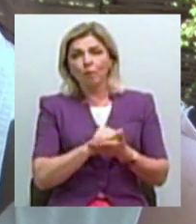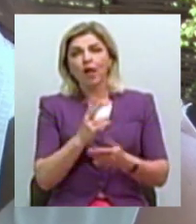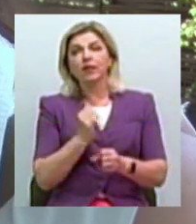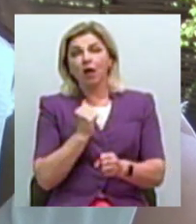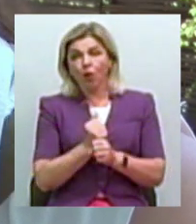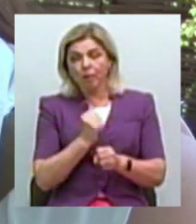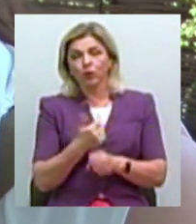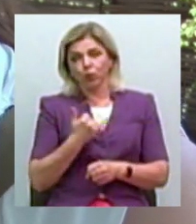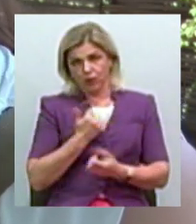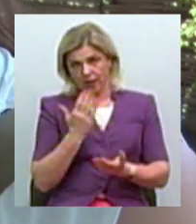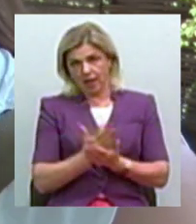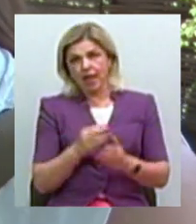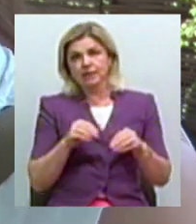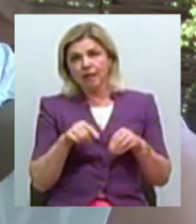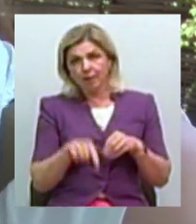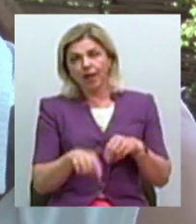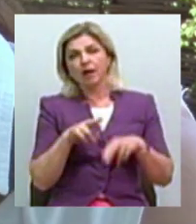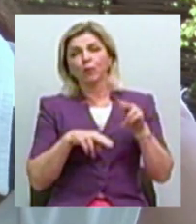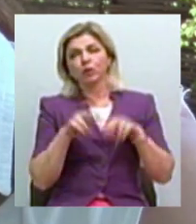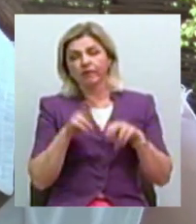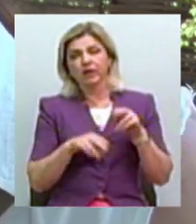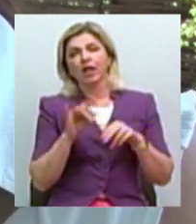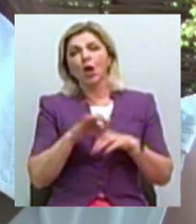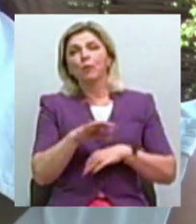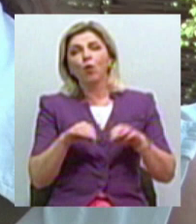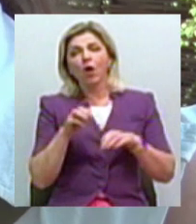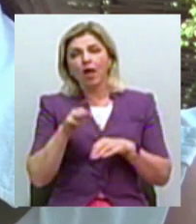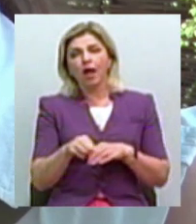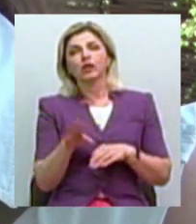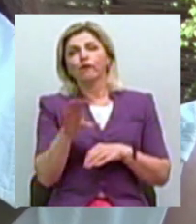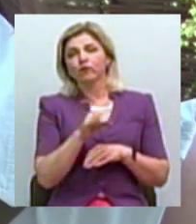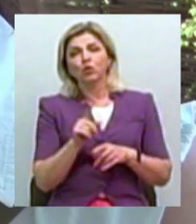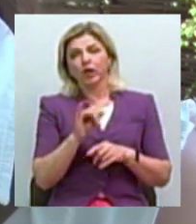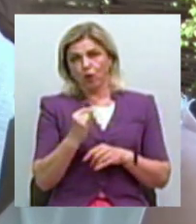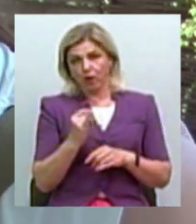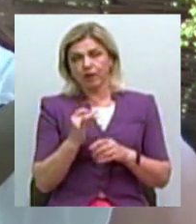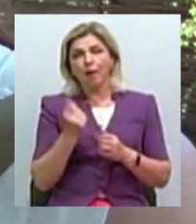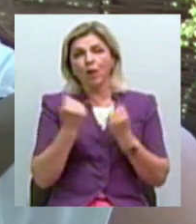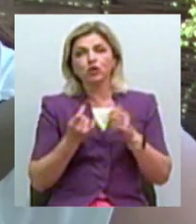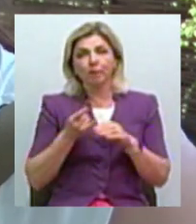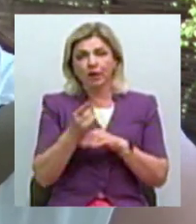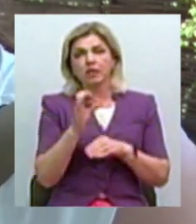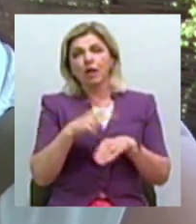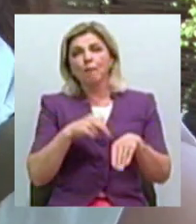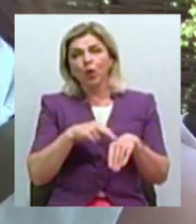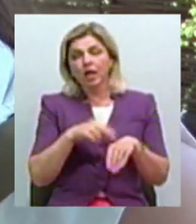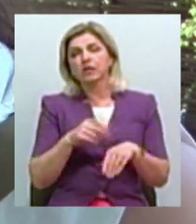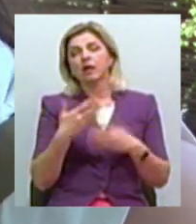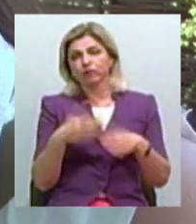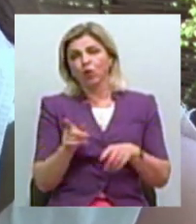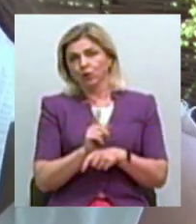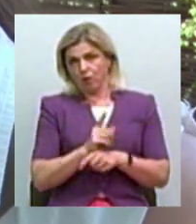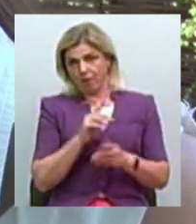На земельні роботи, на будівництво. Проєкт організації будівництва щодо під'їзду у нас також є. З поліцією ми врегулювали це питання,